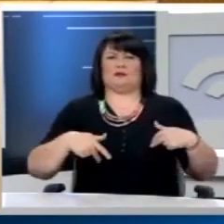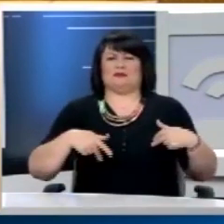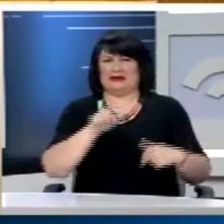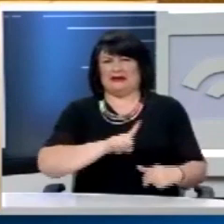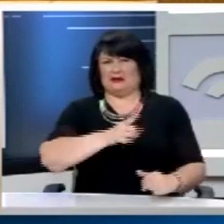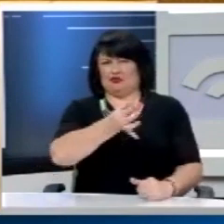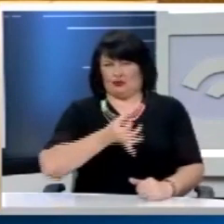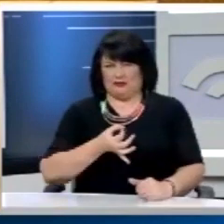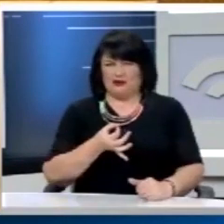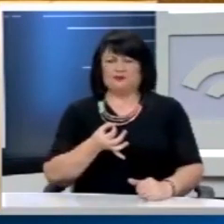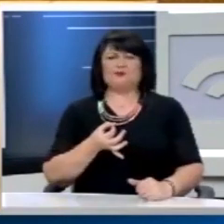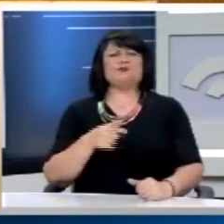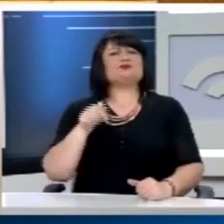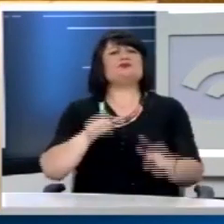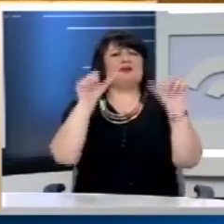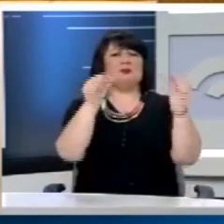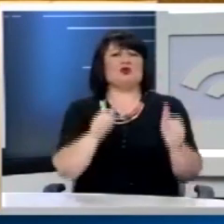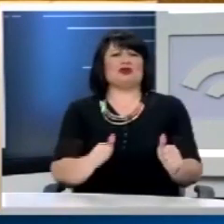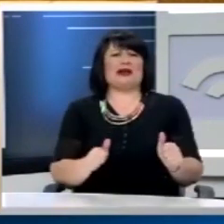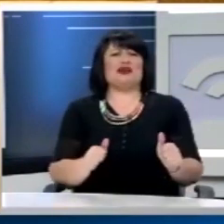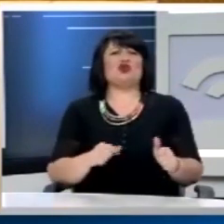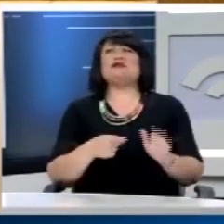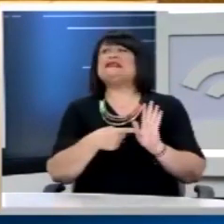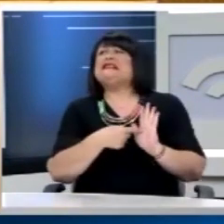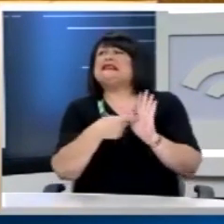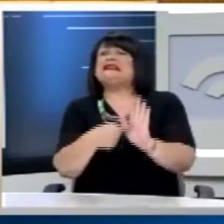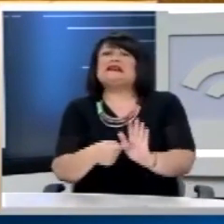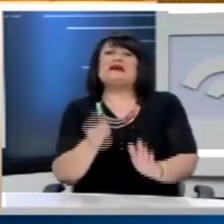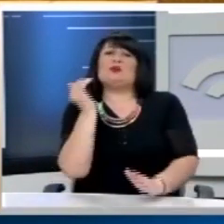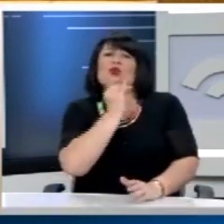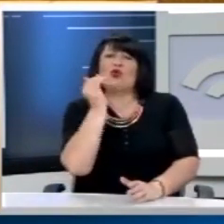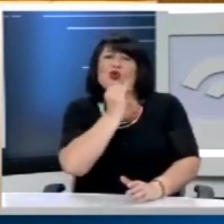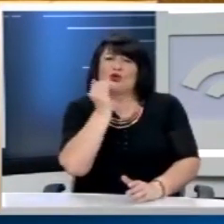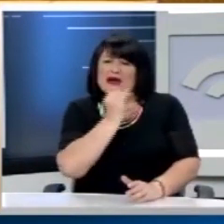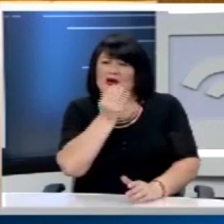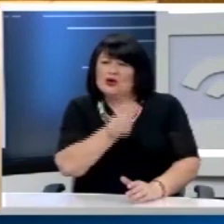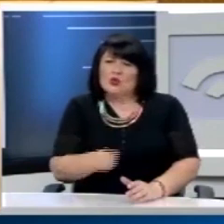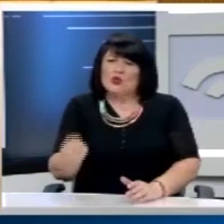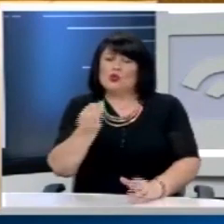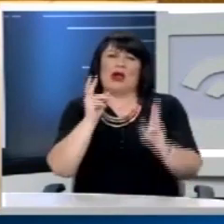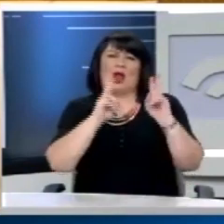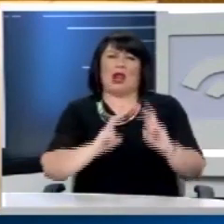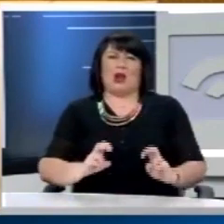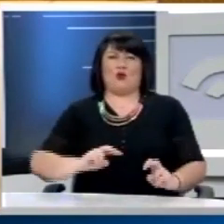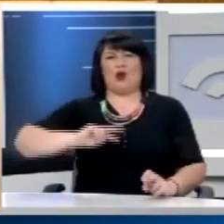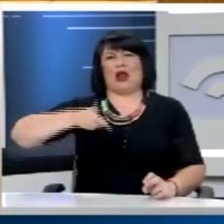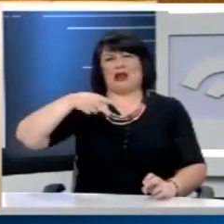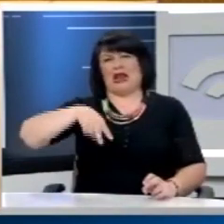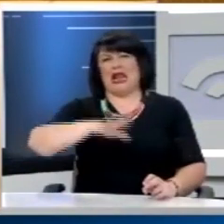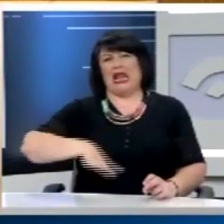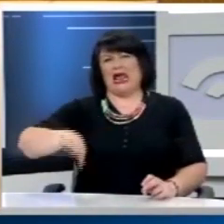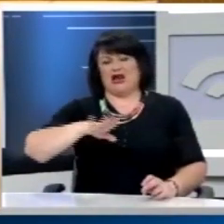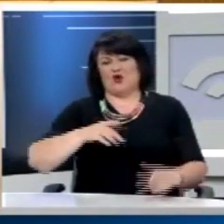κύριος Μητσοτάκης ουσιαστικά προωθεί την επιτάχυνση και τον πιο αποτελεσματικό έλεγχο στο αντιλαϊκό έργο